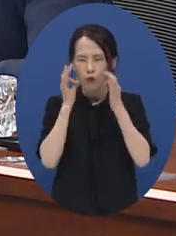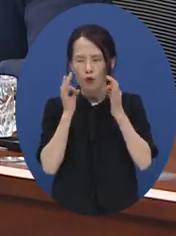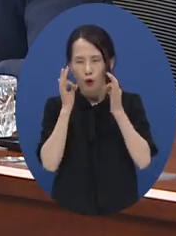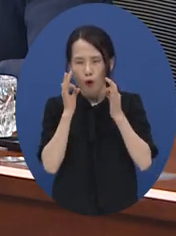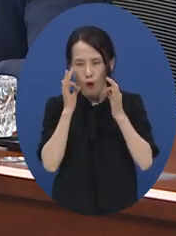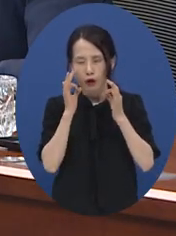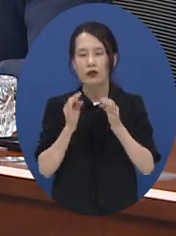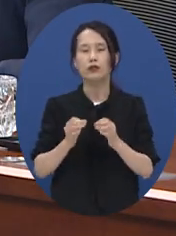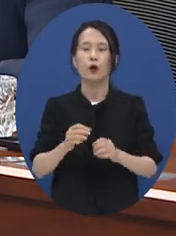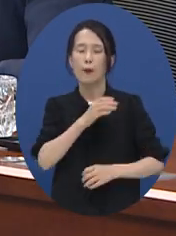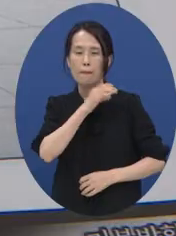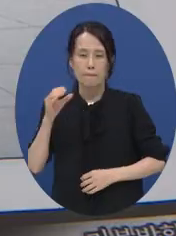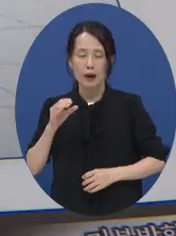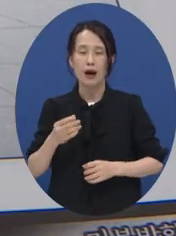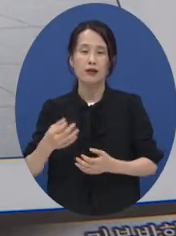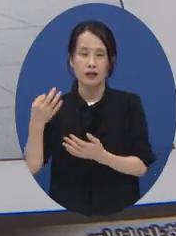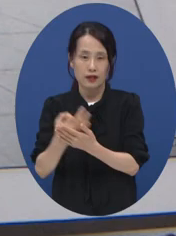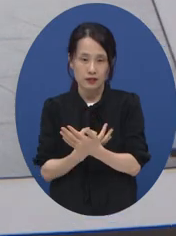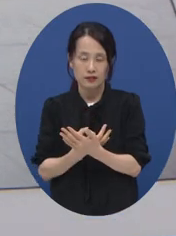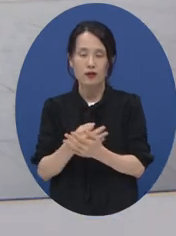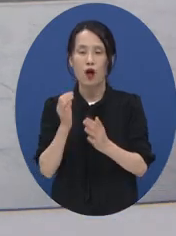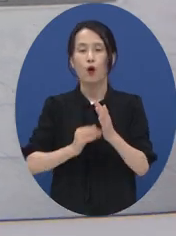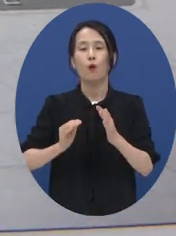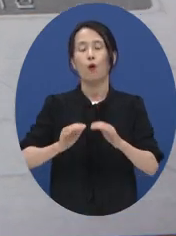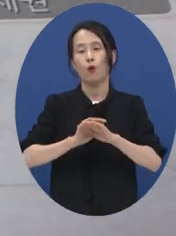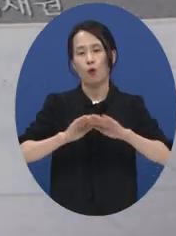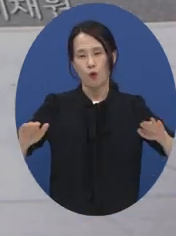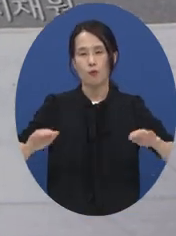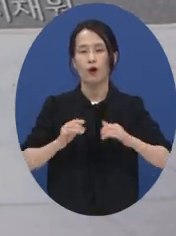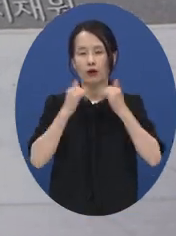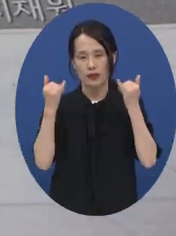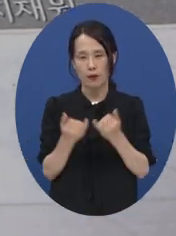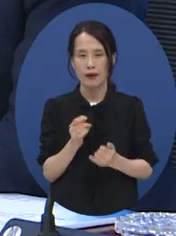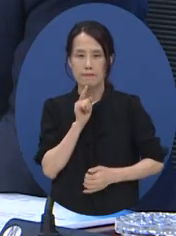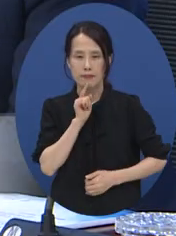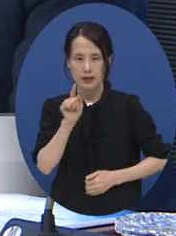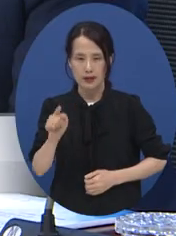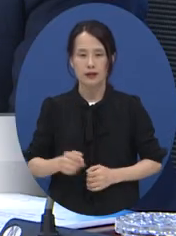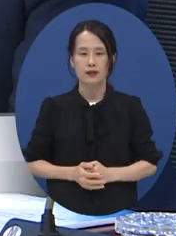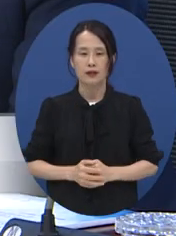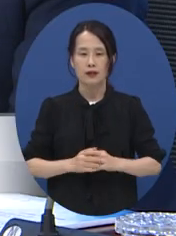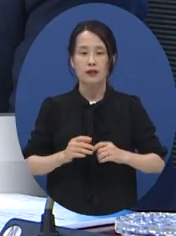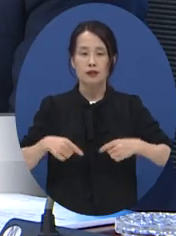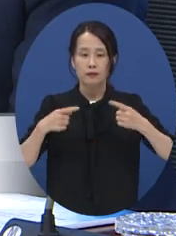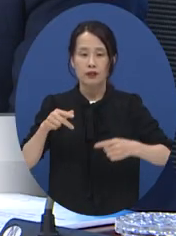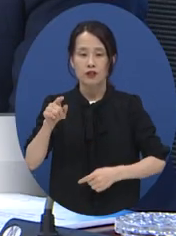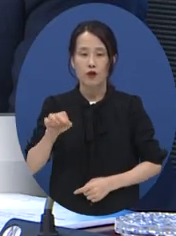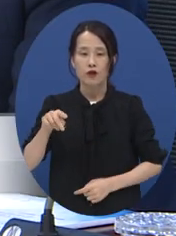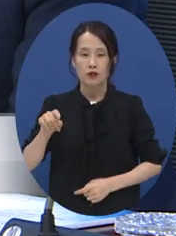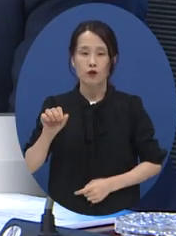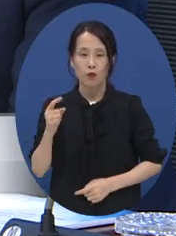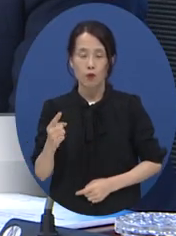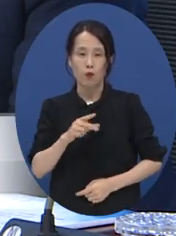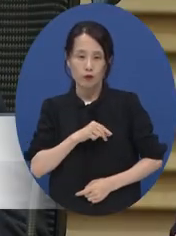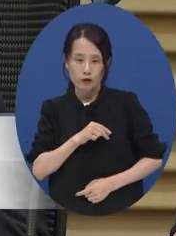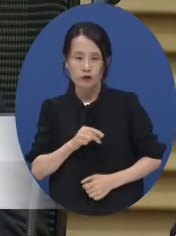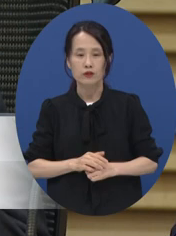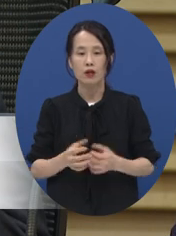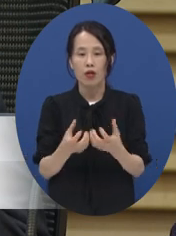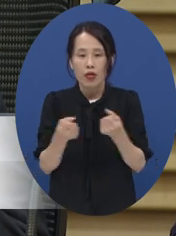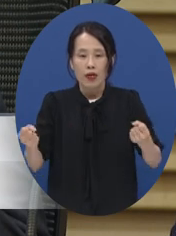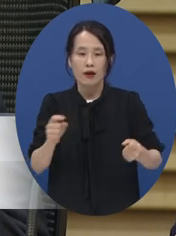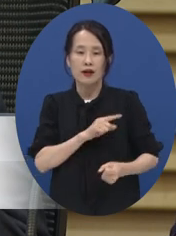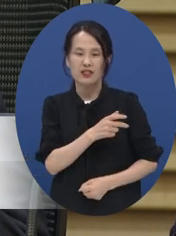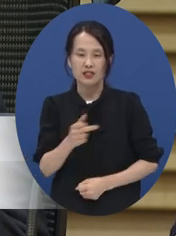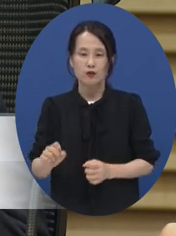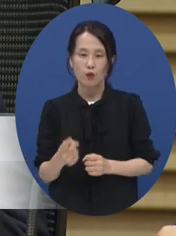올리고 부를 축적하는 사회가 정상적인 사회, 공정한 사회라고 말했습니다. 토론회에 참석한 정성호 국회의원은 양극화의